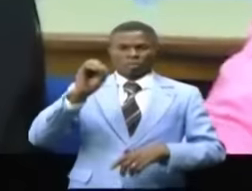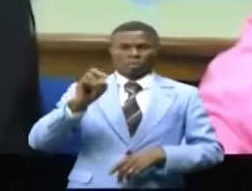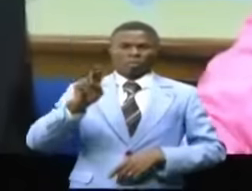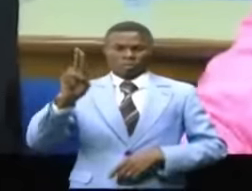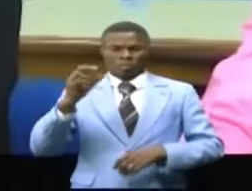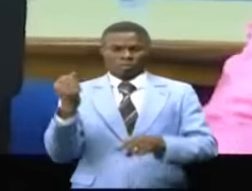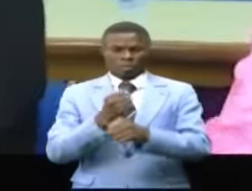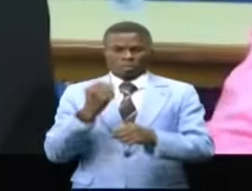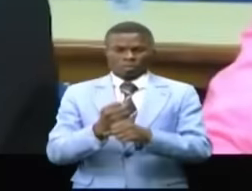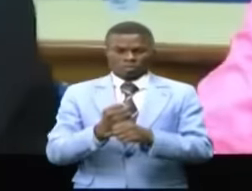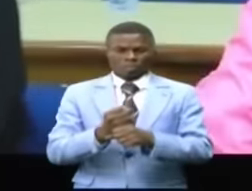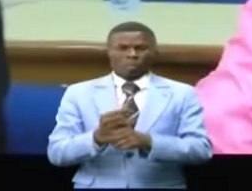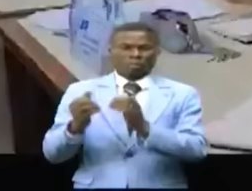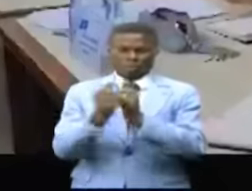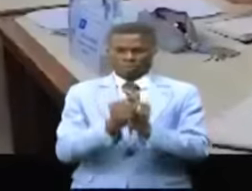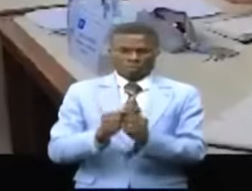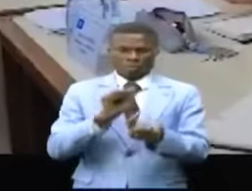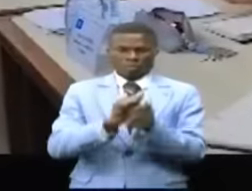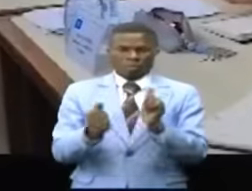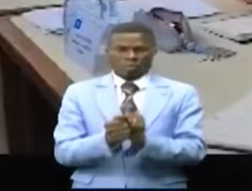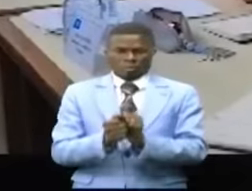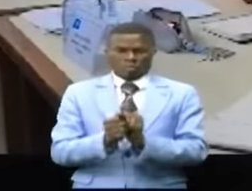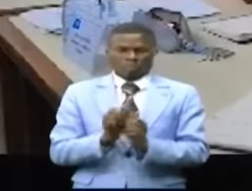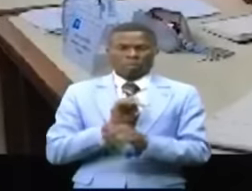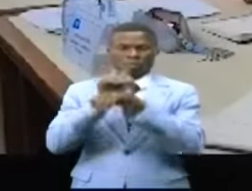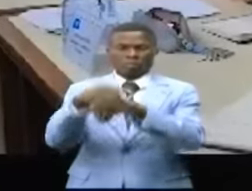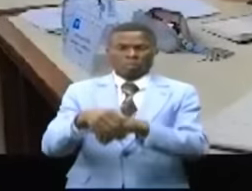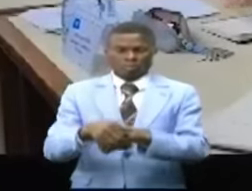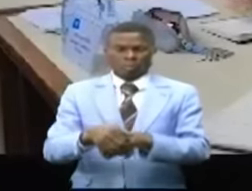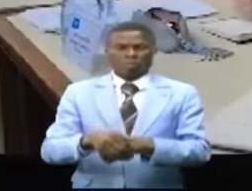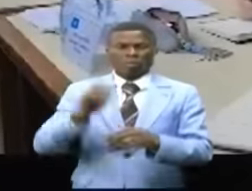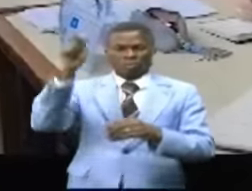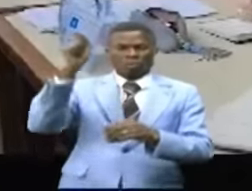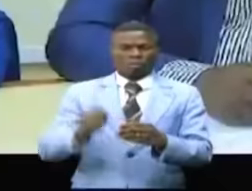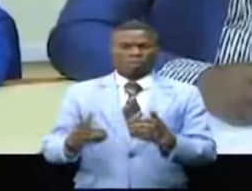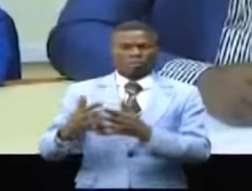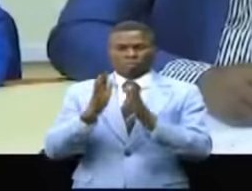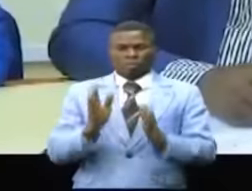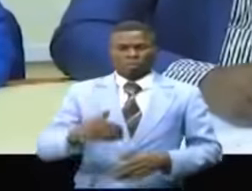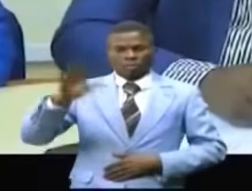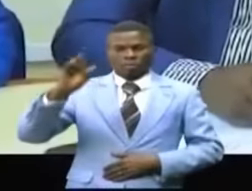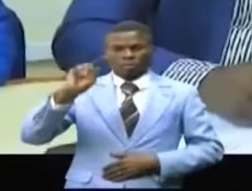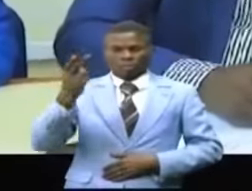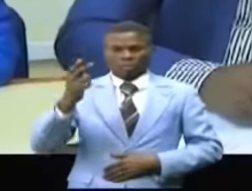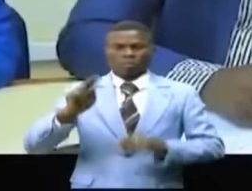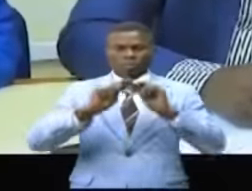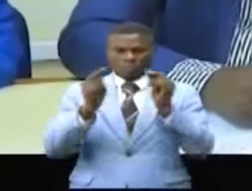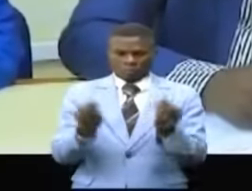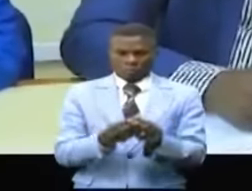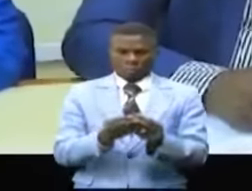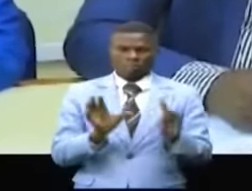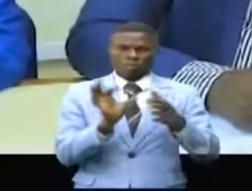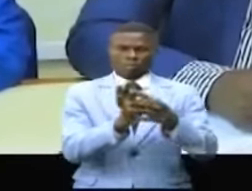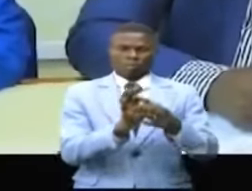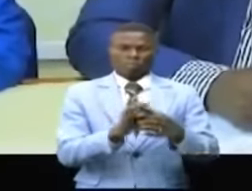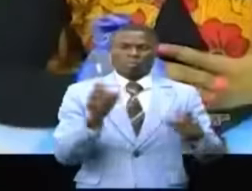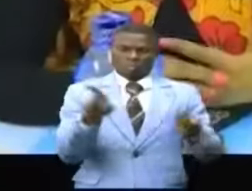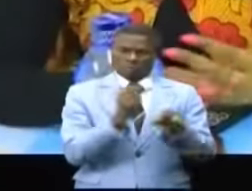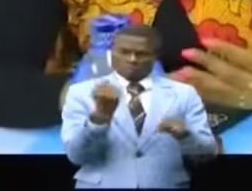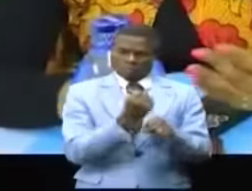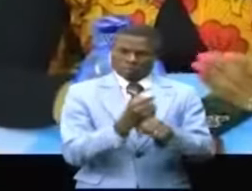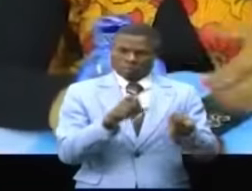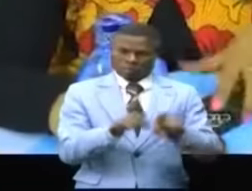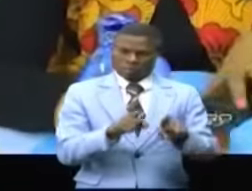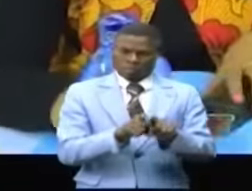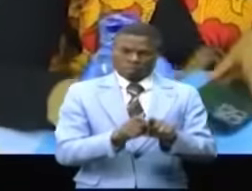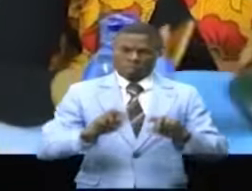vont travailler sur le processus de désengagement de la MONUSCO. Deux autres groupes se mettront ensemble pour le même travail. Il s'agit